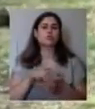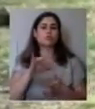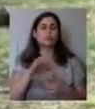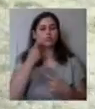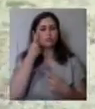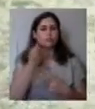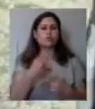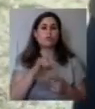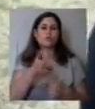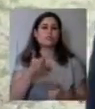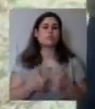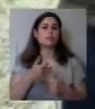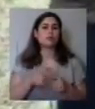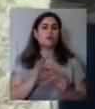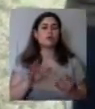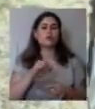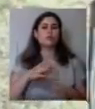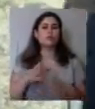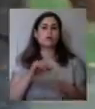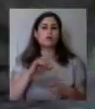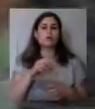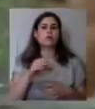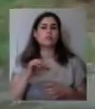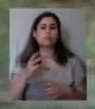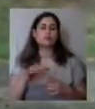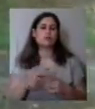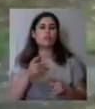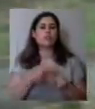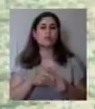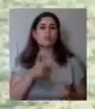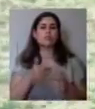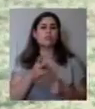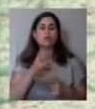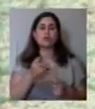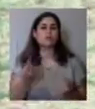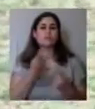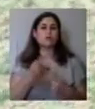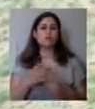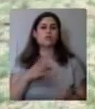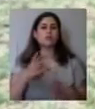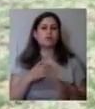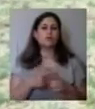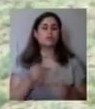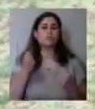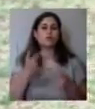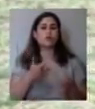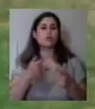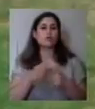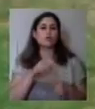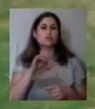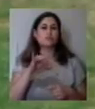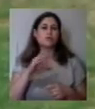про їх суперників, розказує тренер Володимир Тимченко. Тому підготовка – незвичайні тренування. Спортсменів готують під